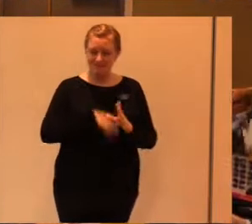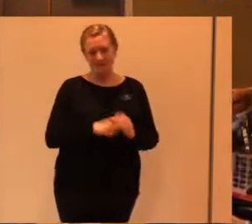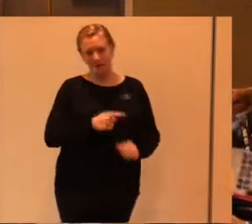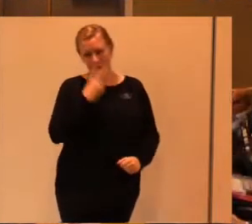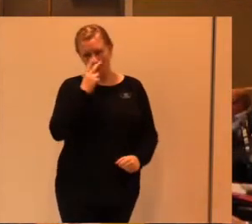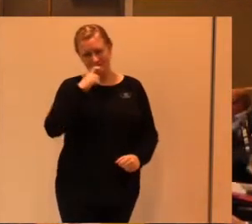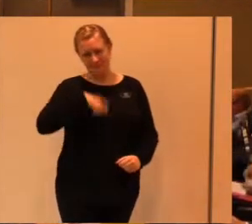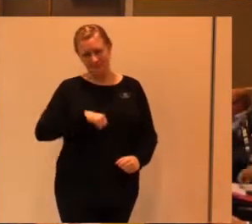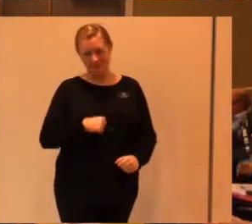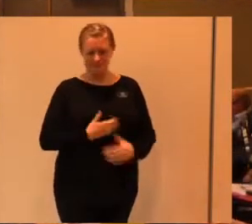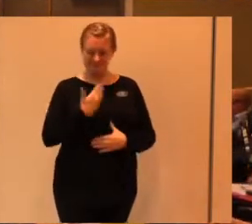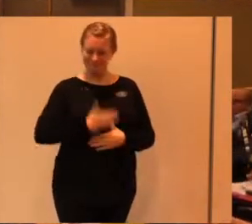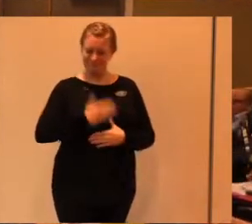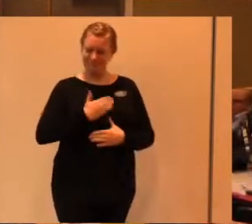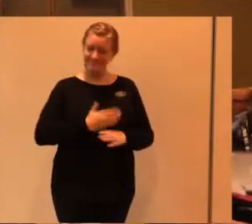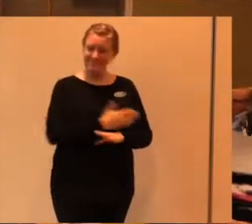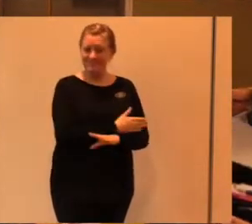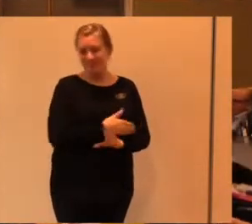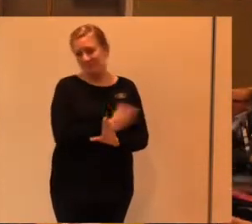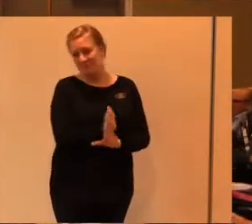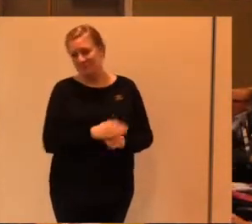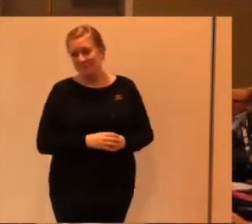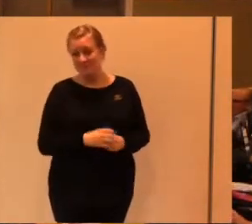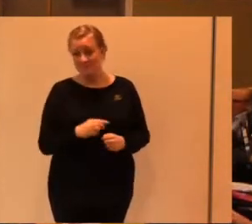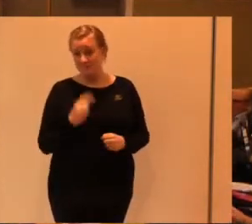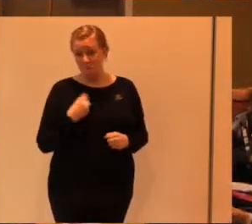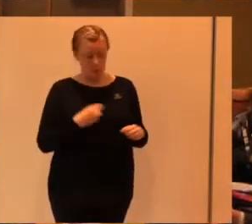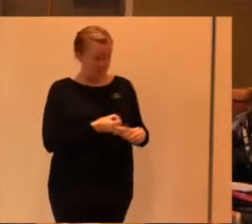uppträda, nu dock utan PO.